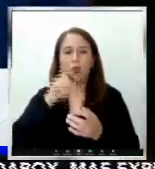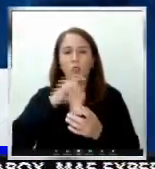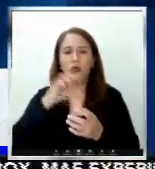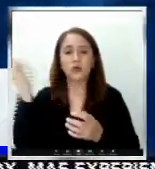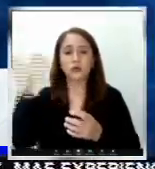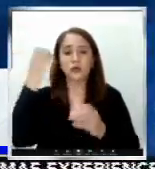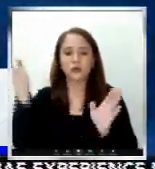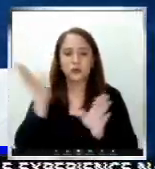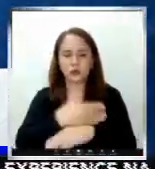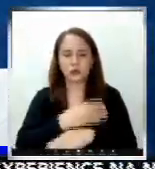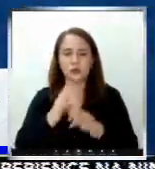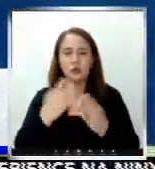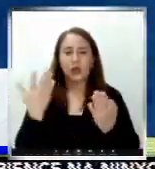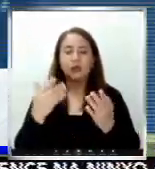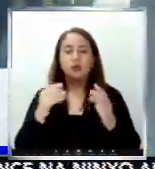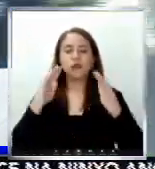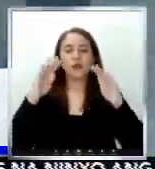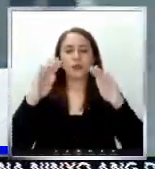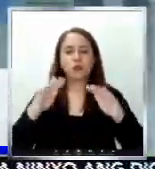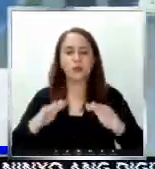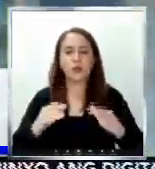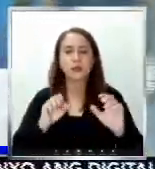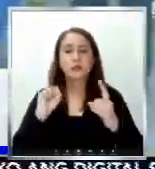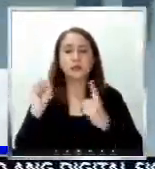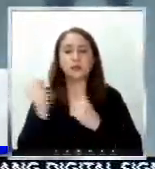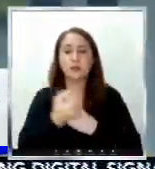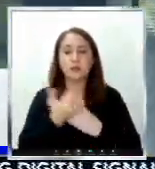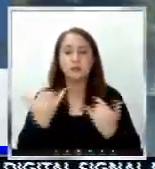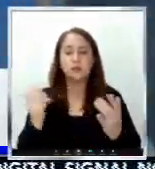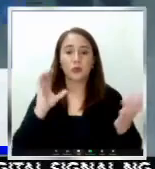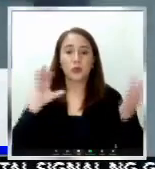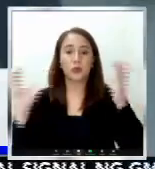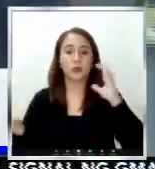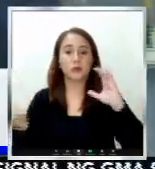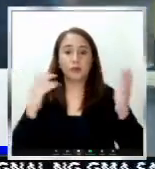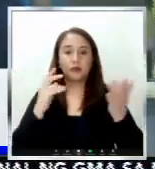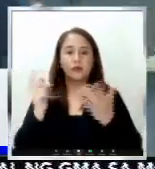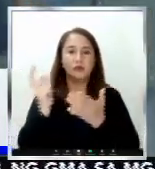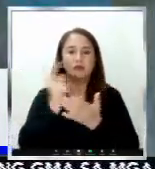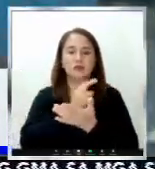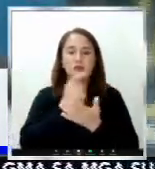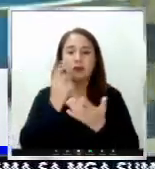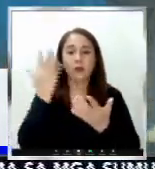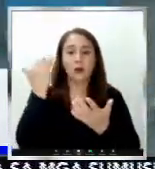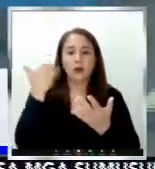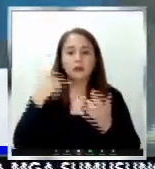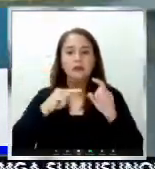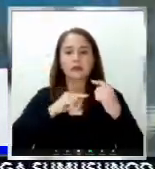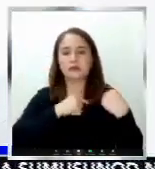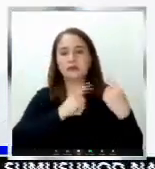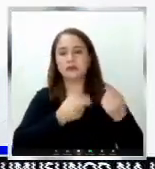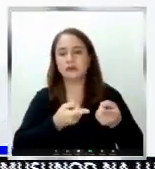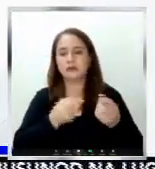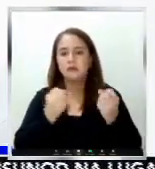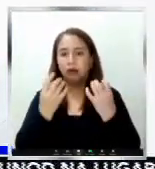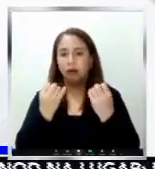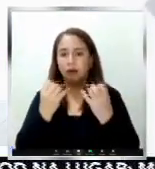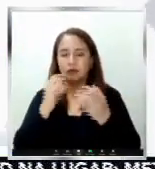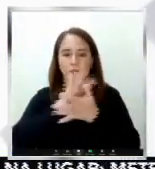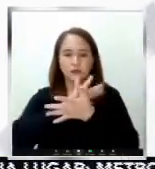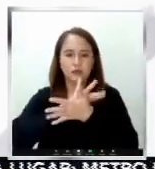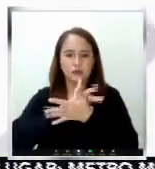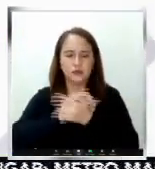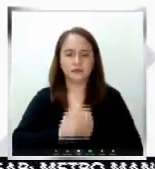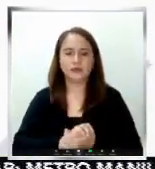raw kahit papaano ang kanilang sitwasyon kumpara noong mga nakaraang araw mula nang magsimula ang surge sa kaso ng COVID-19. Yung aming